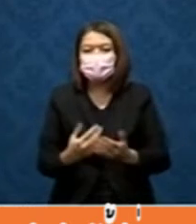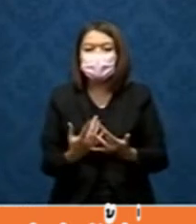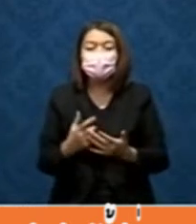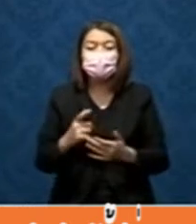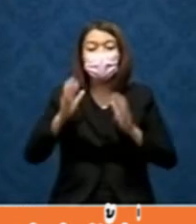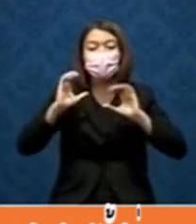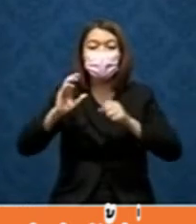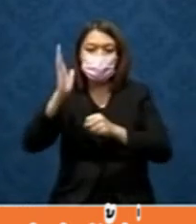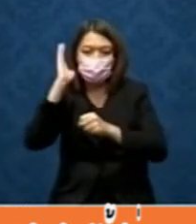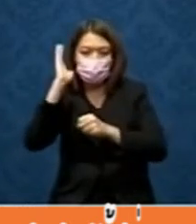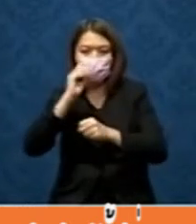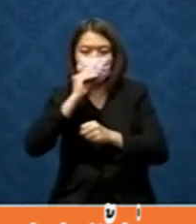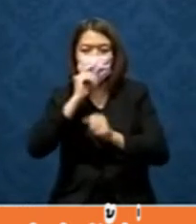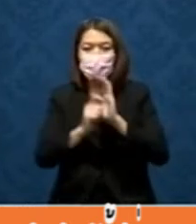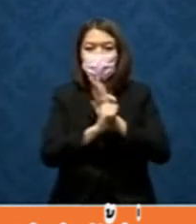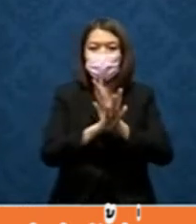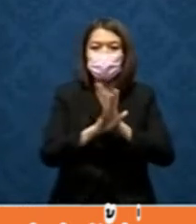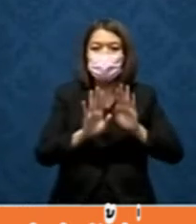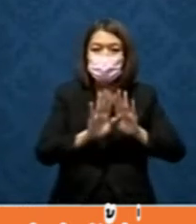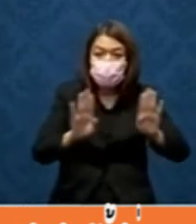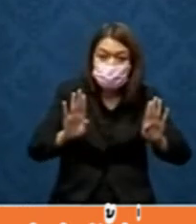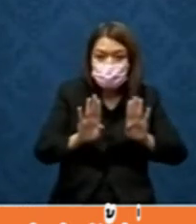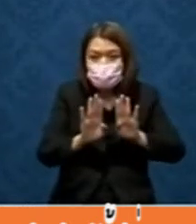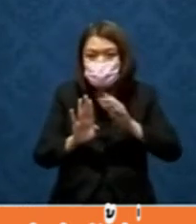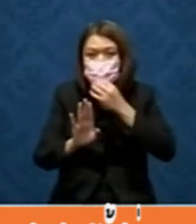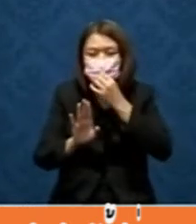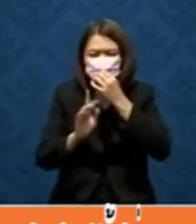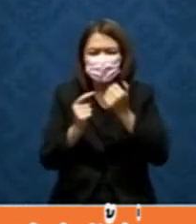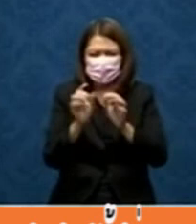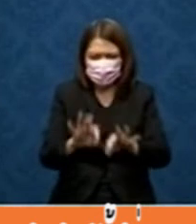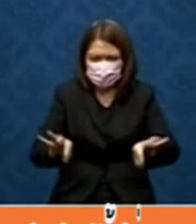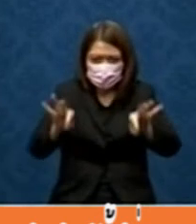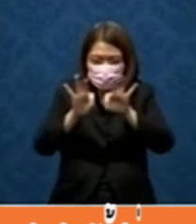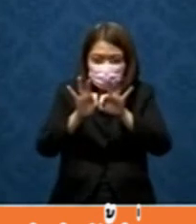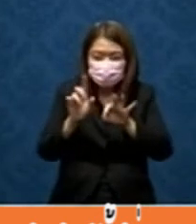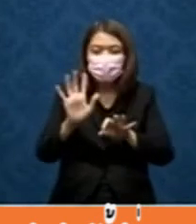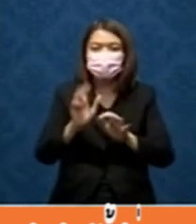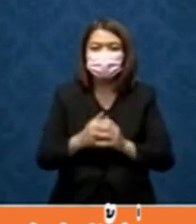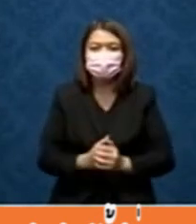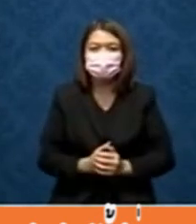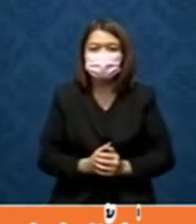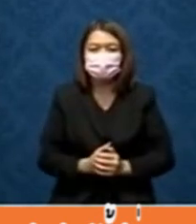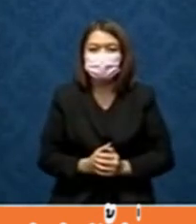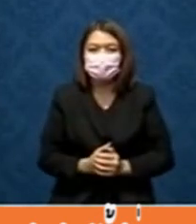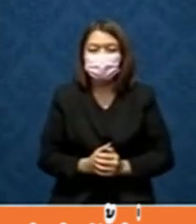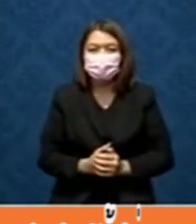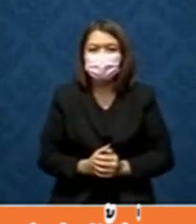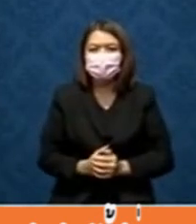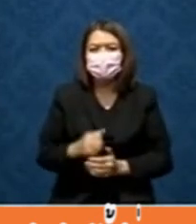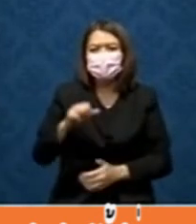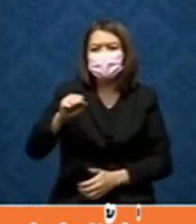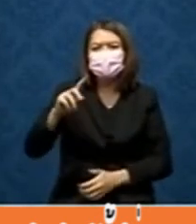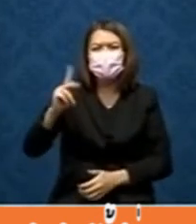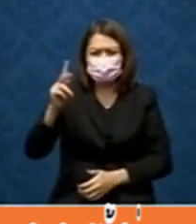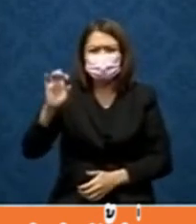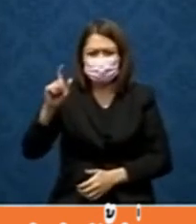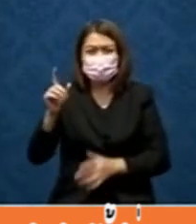ไม่ใช่ทโคโครธวารมาบอกวาระบบเตือนภัทอบวดชนฐาน nieจะเปิดเมื่เหตุเกิดความจำเป็นถามได้ส